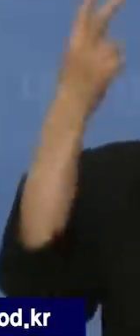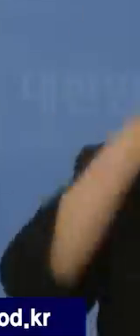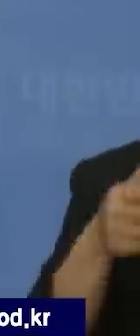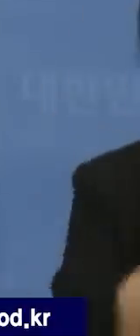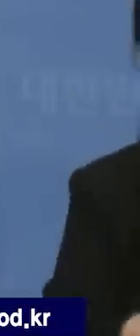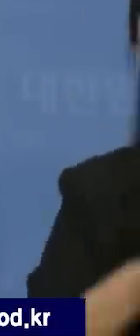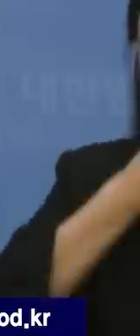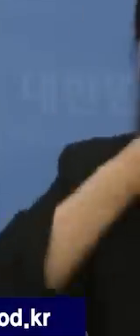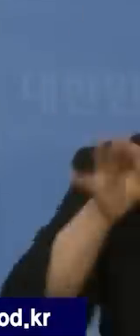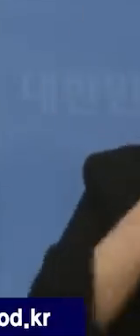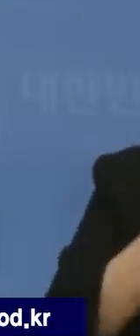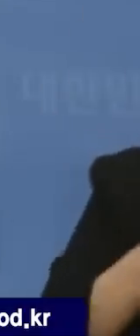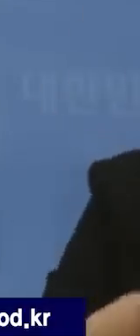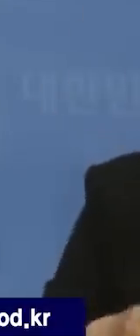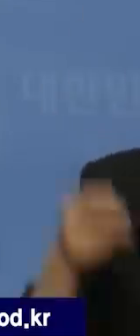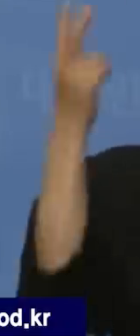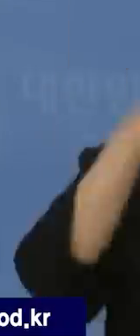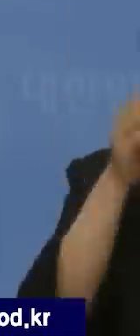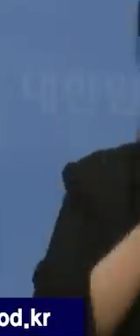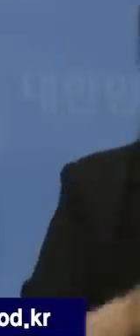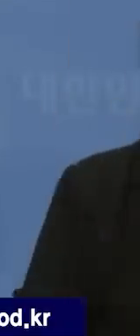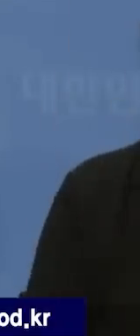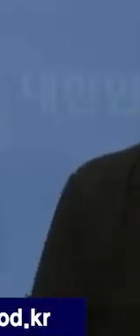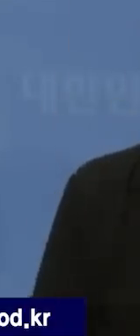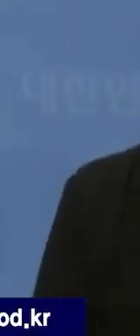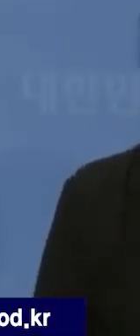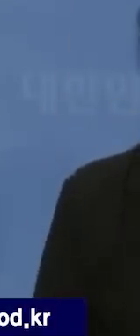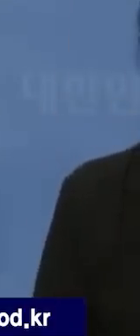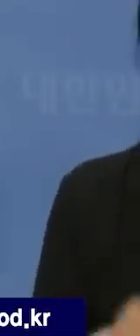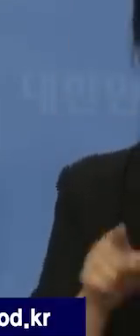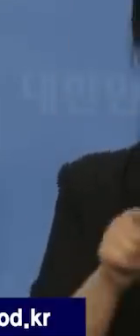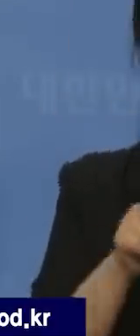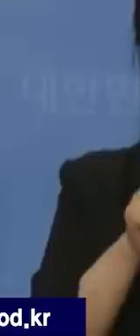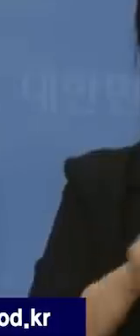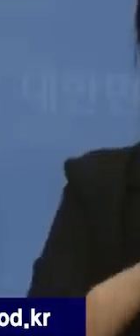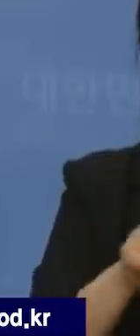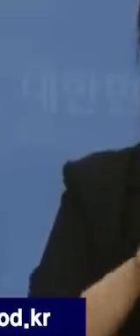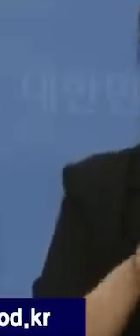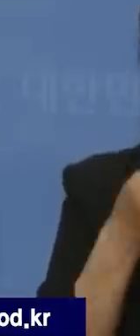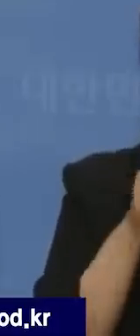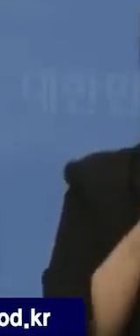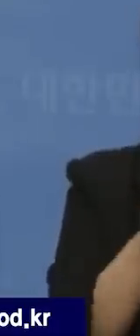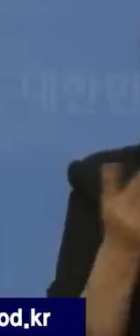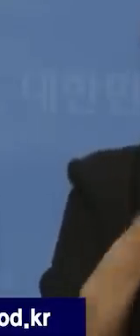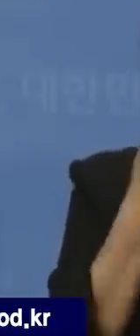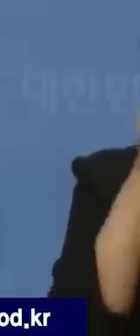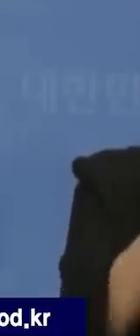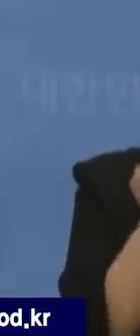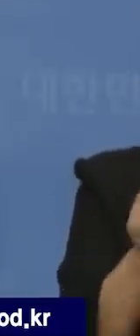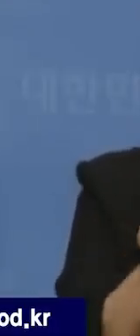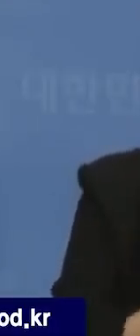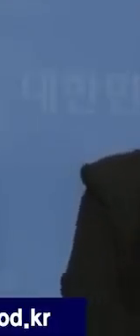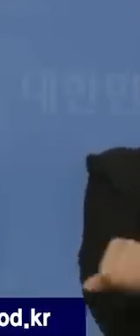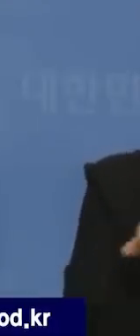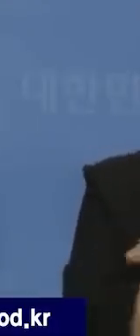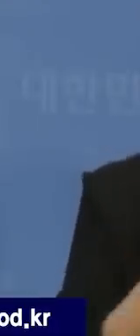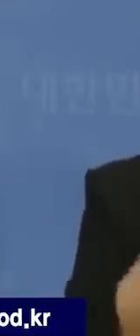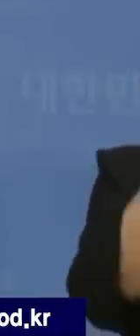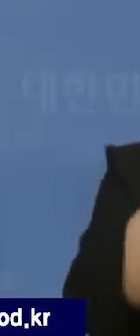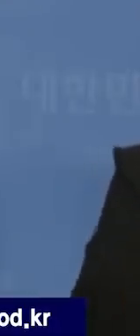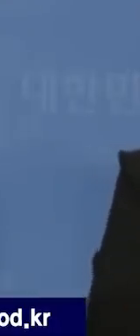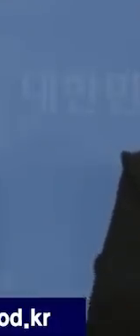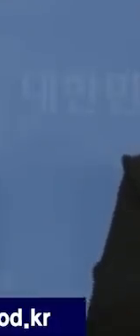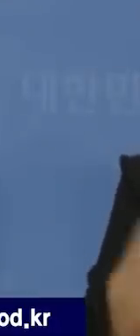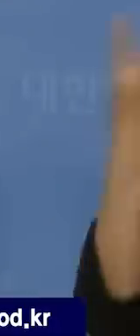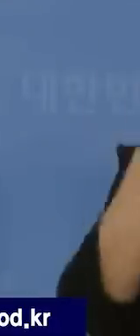감사위원에게 고성을 지르고 감사원장에게 쪽지 지시를 내리는 월권 행위도 모자라 감사원의